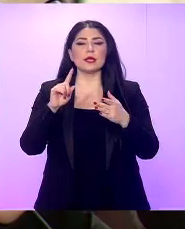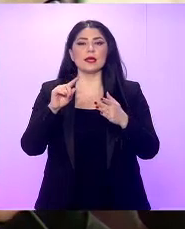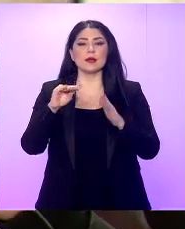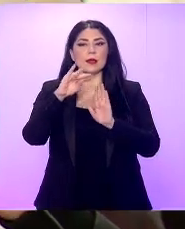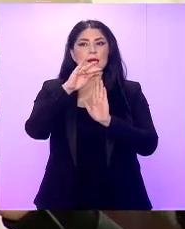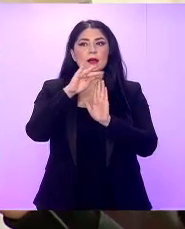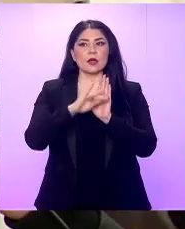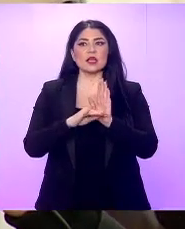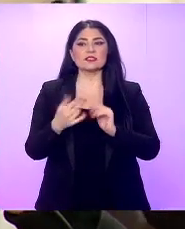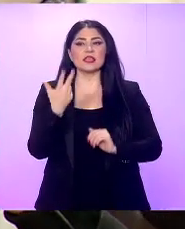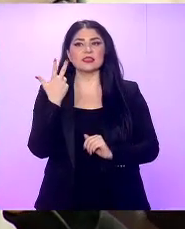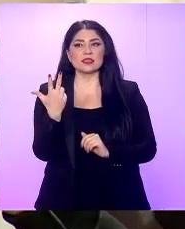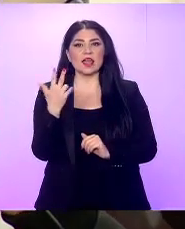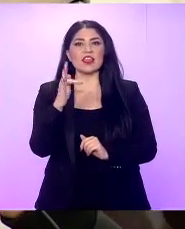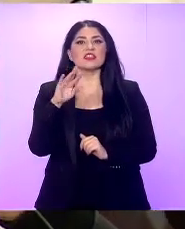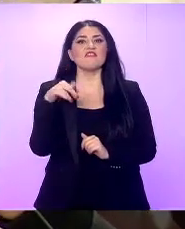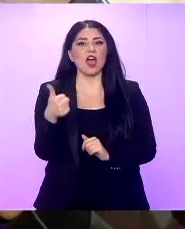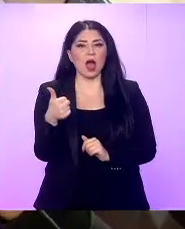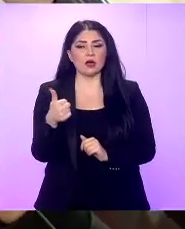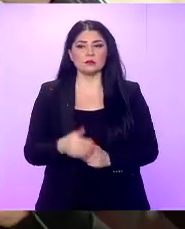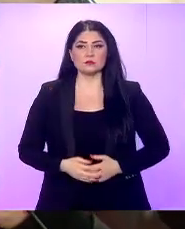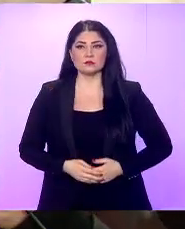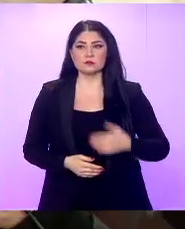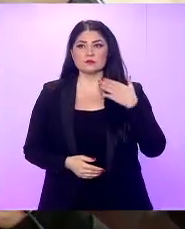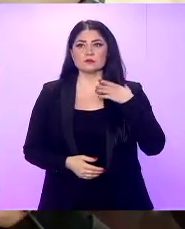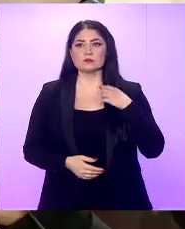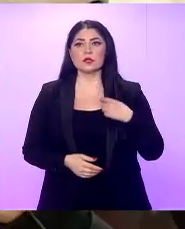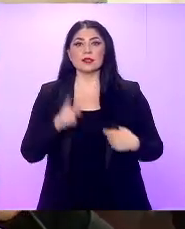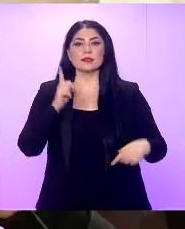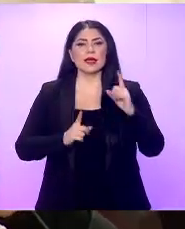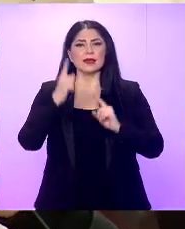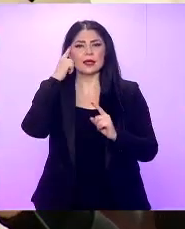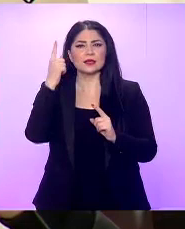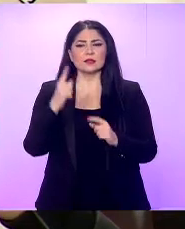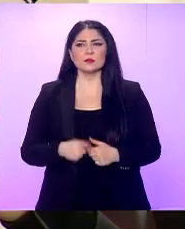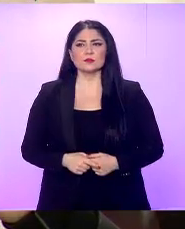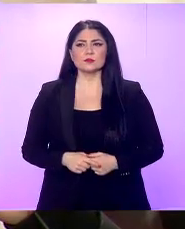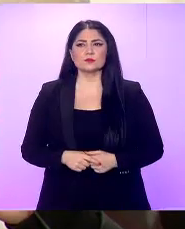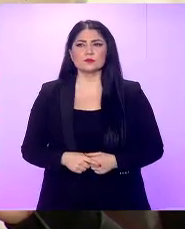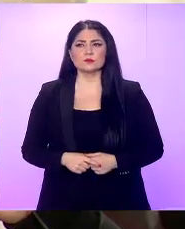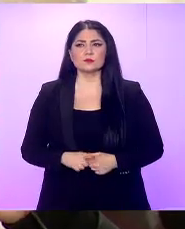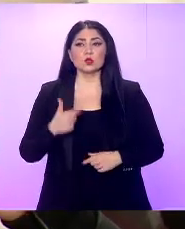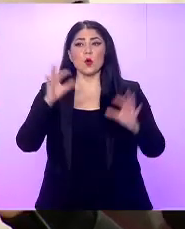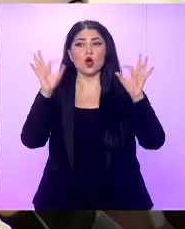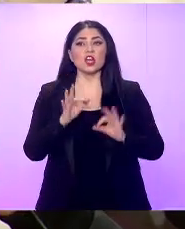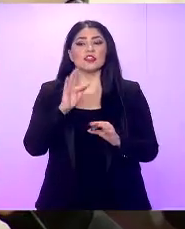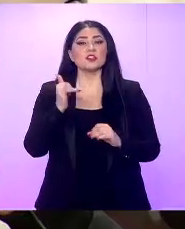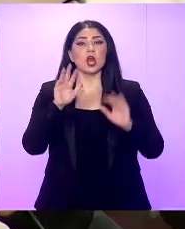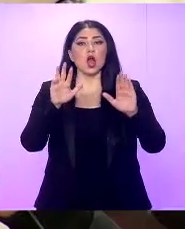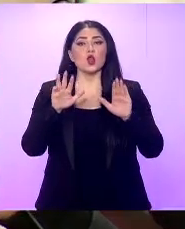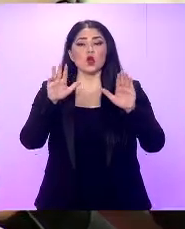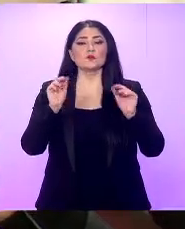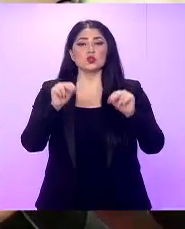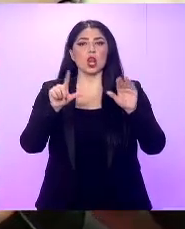România trei tipuri de TVA. Dacă ne gândim, putem să ne gândim la o reducere a TVA-ului și de la 19